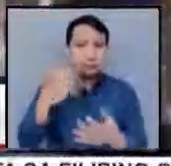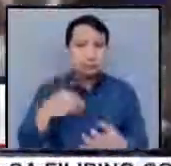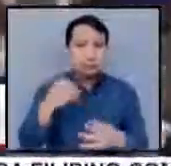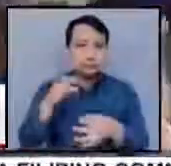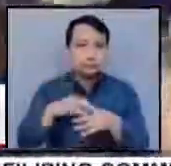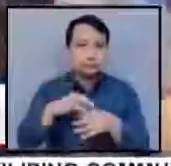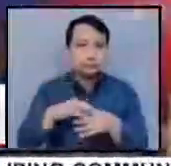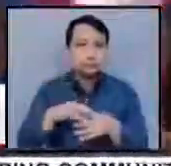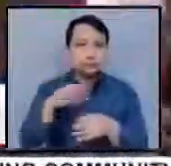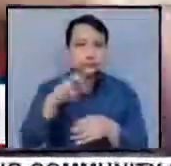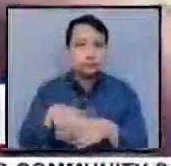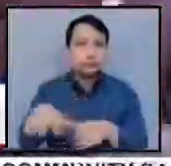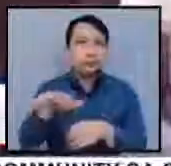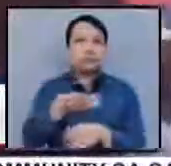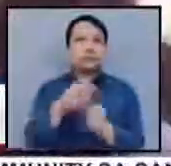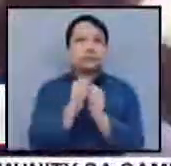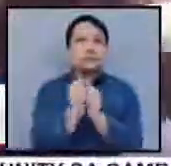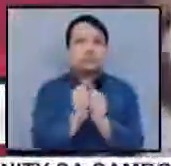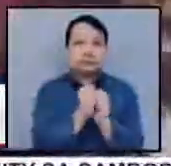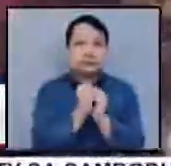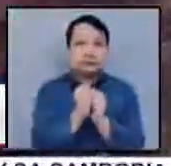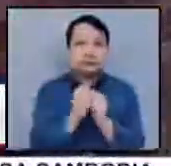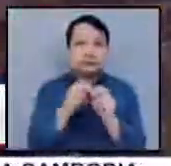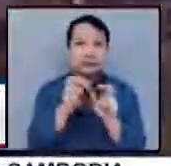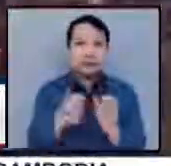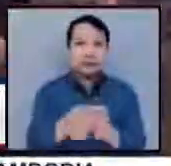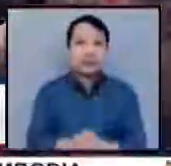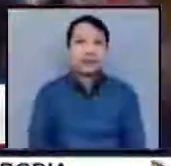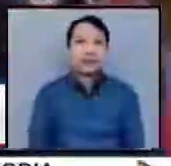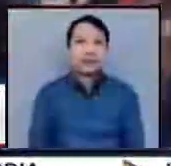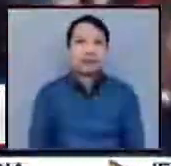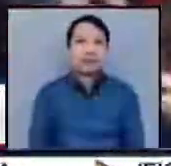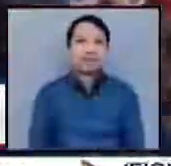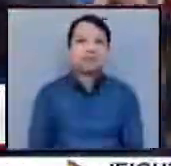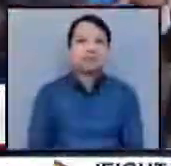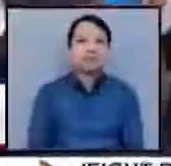tayo'y magkasama.